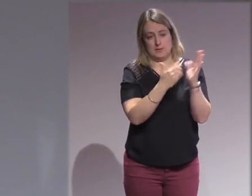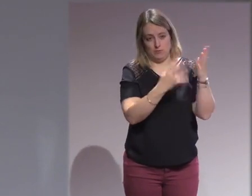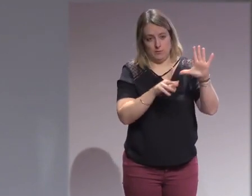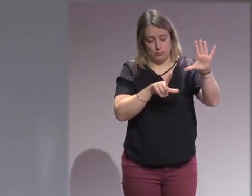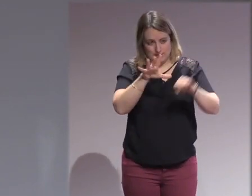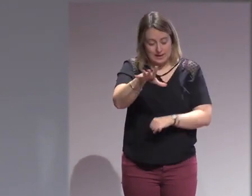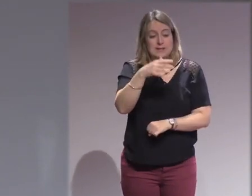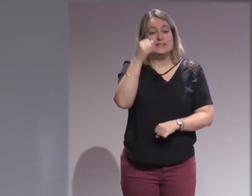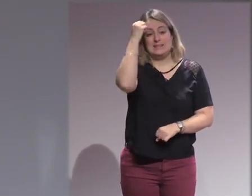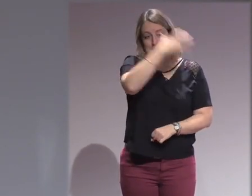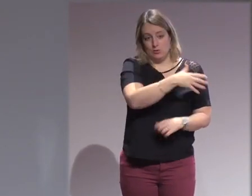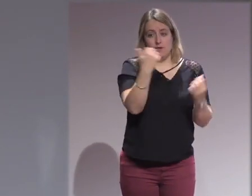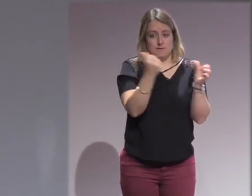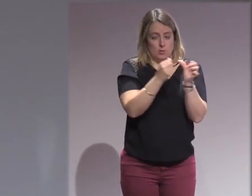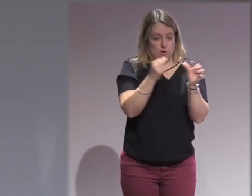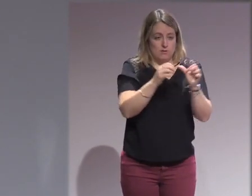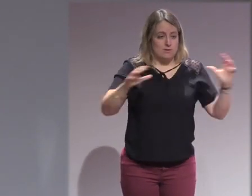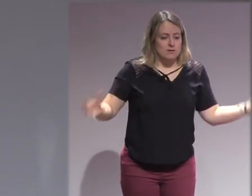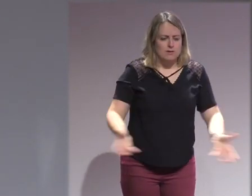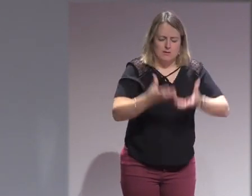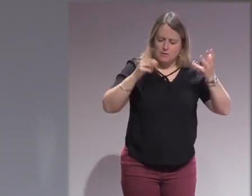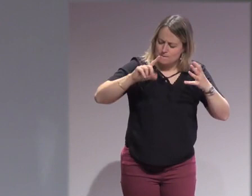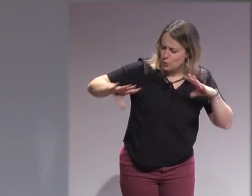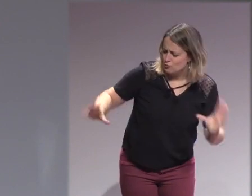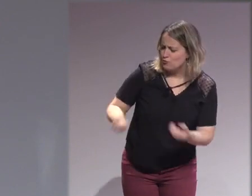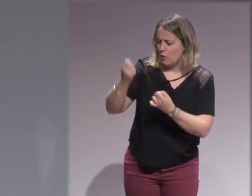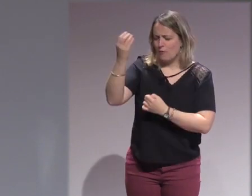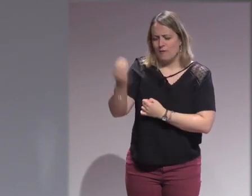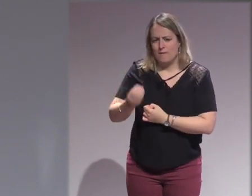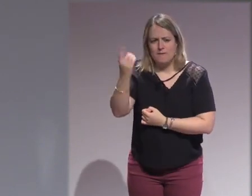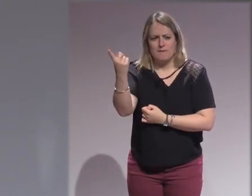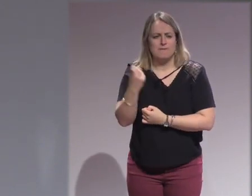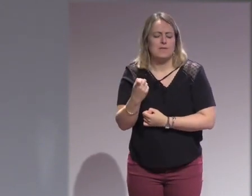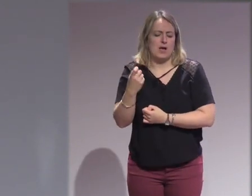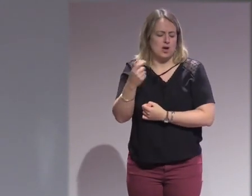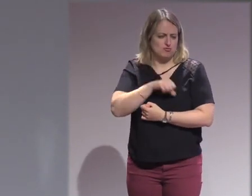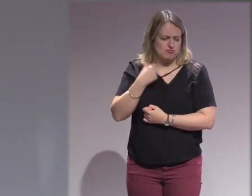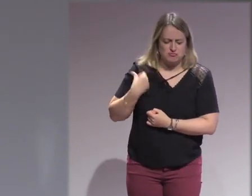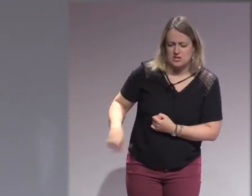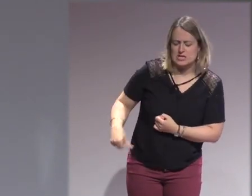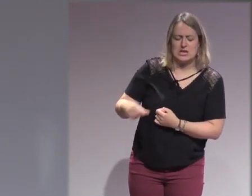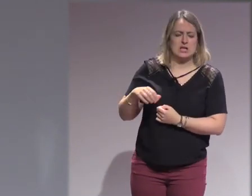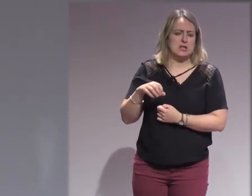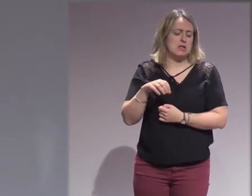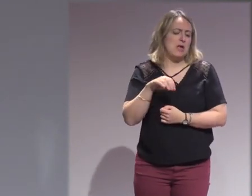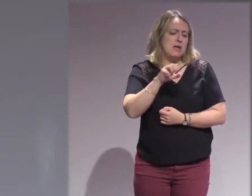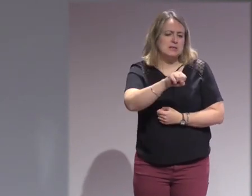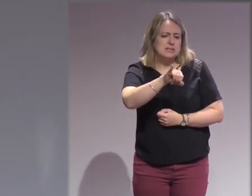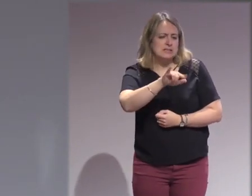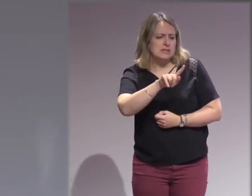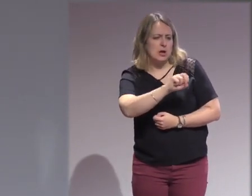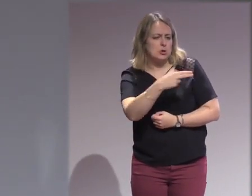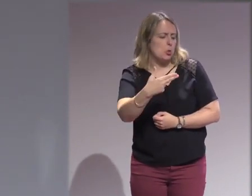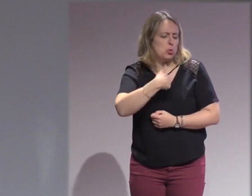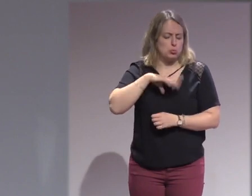voilà, lancent un peu leur œuvre de « sauvons les orphelins du péril rouge, on va perdre Saïgon, mais bon, on peut organiser un